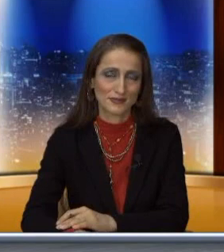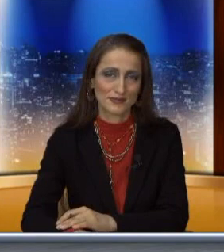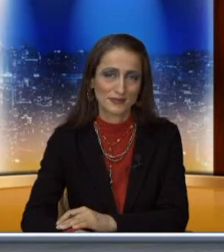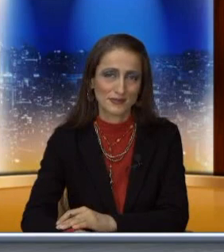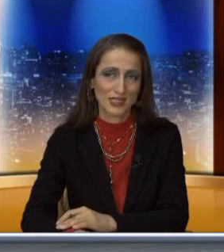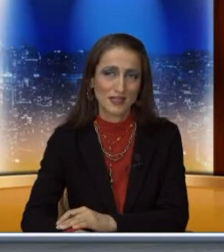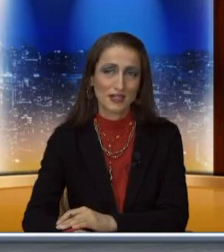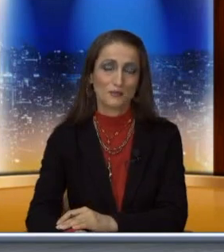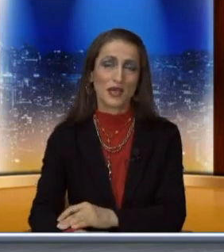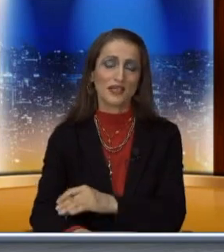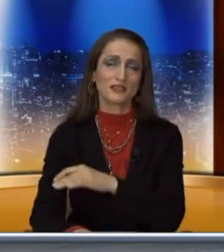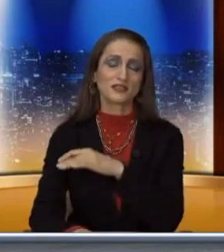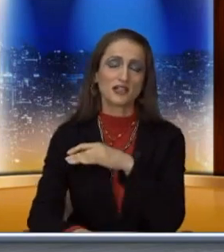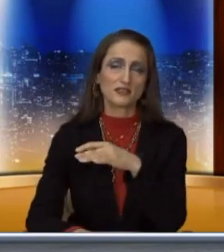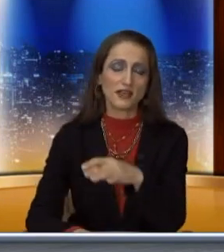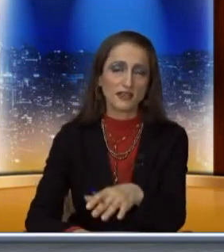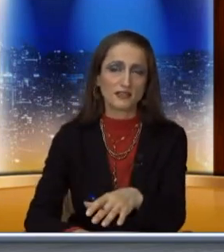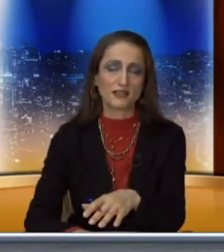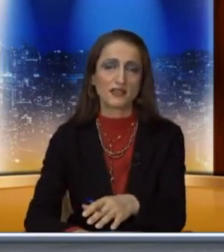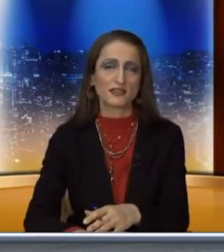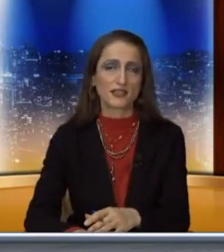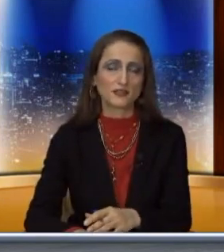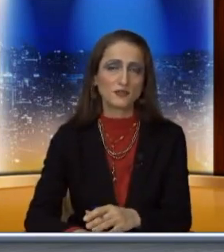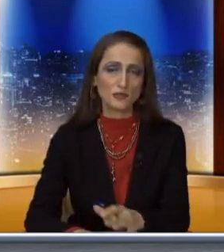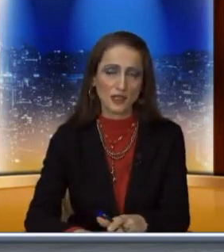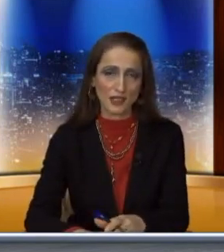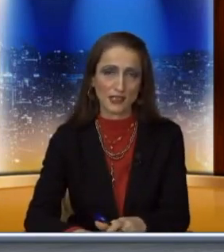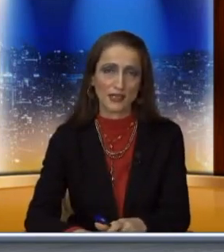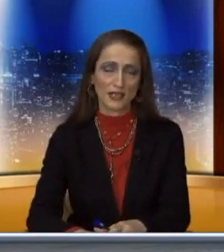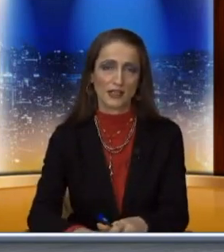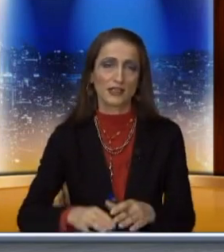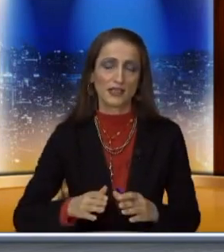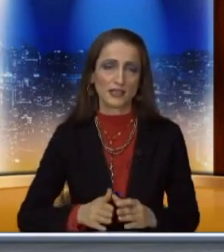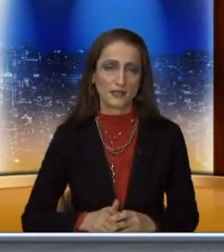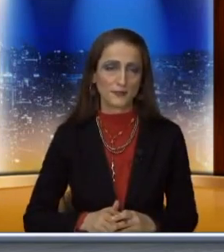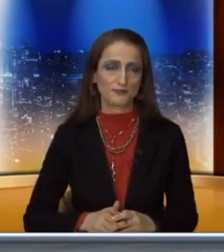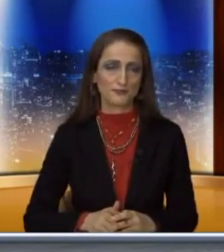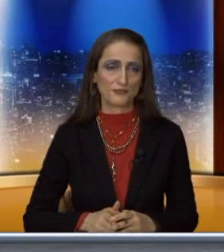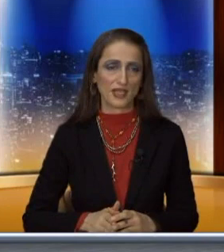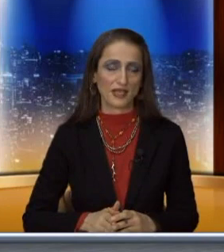إنسان. ما هي النشاطات اللي تقدموها